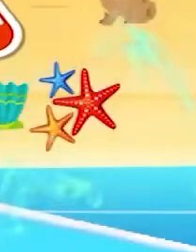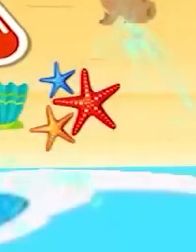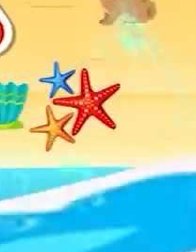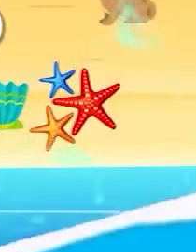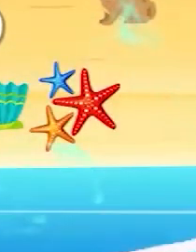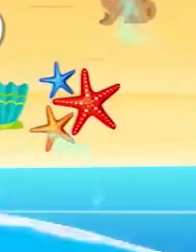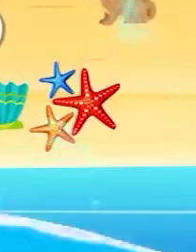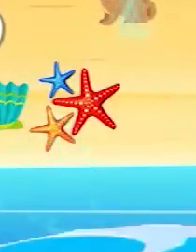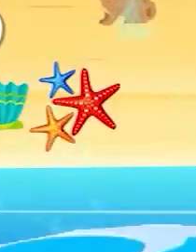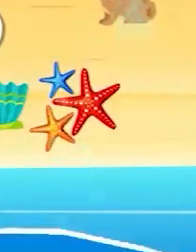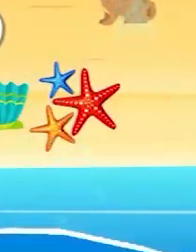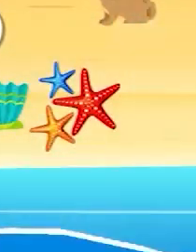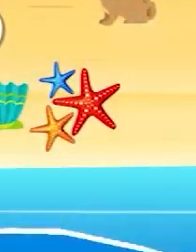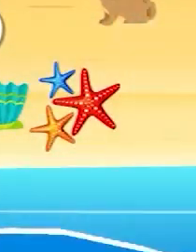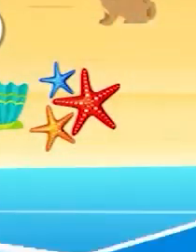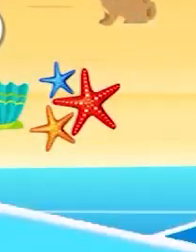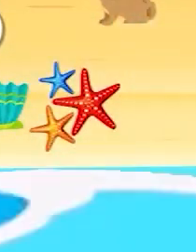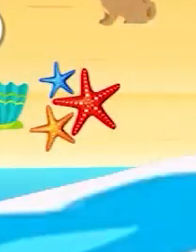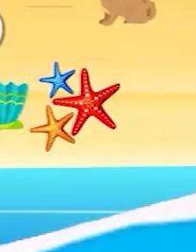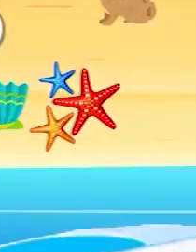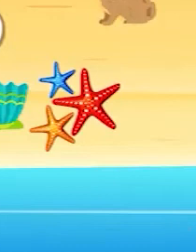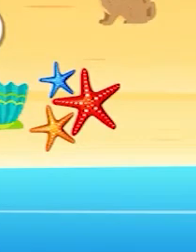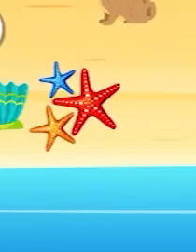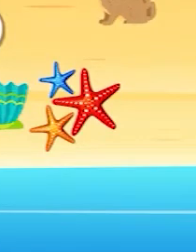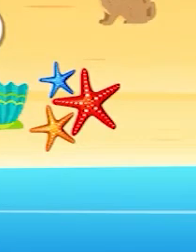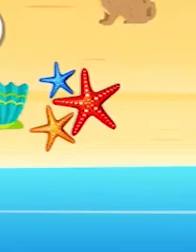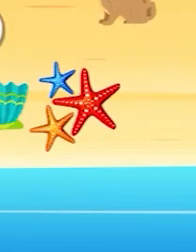The Adventures of Shen and Sha!